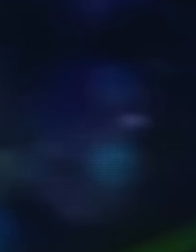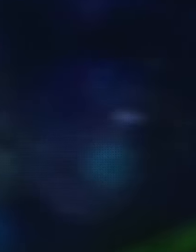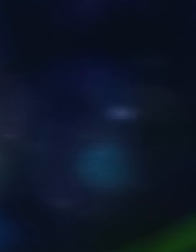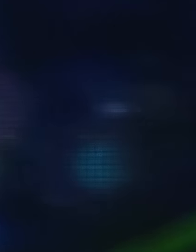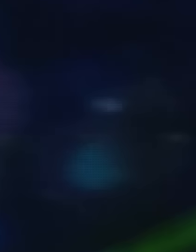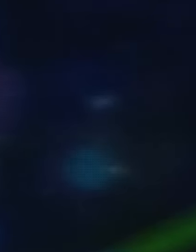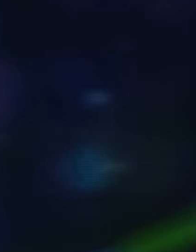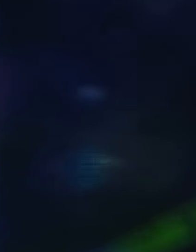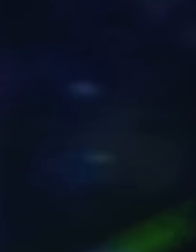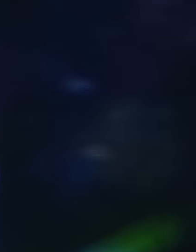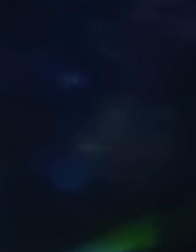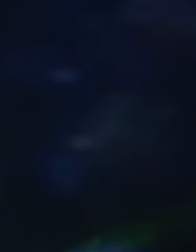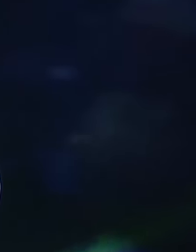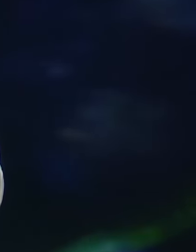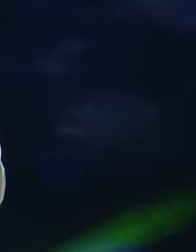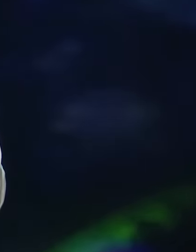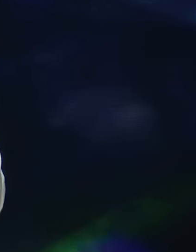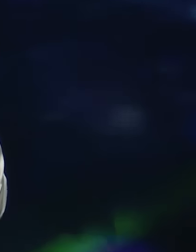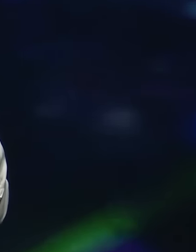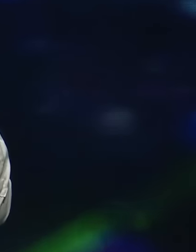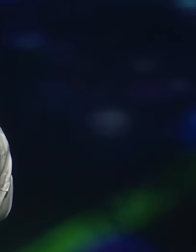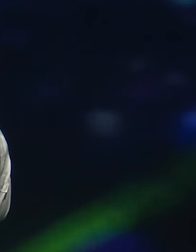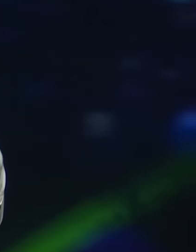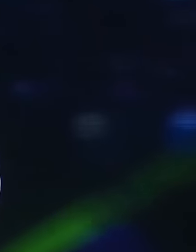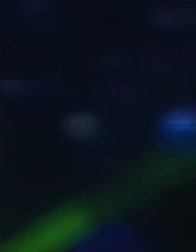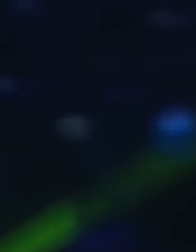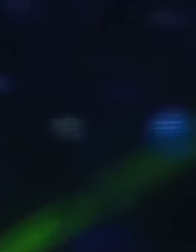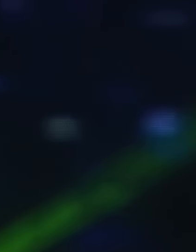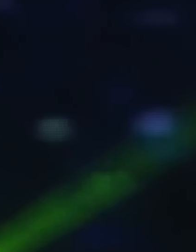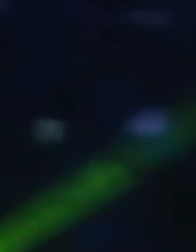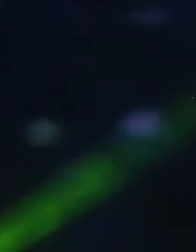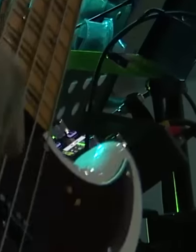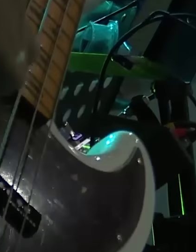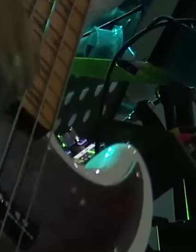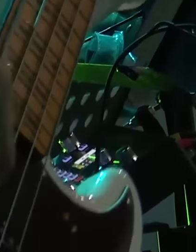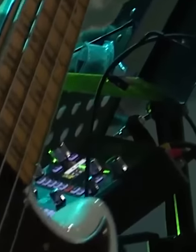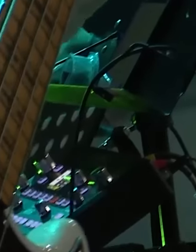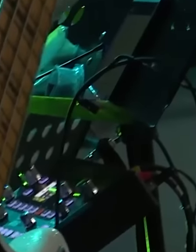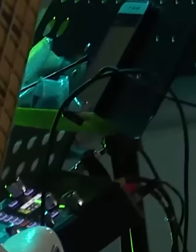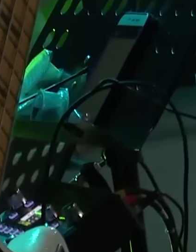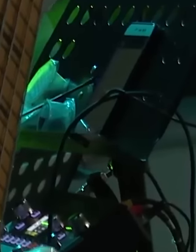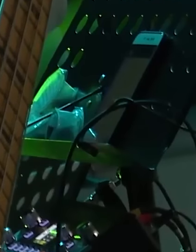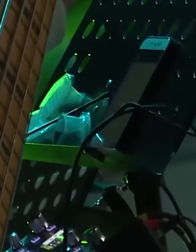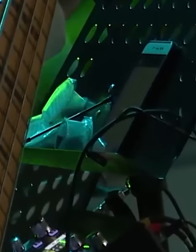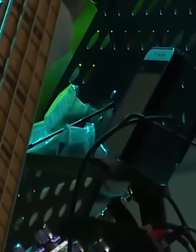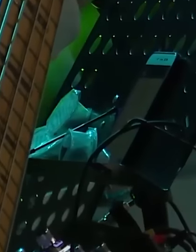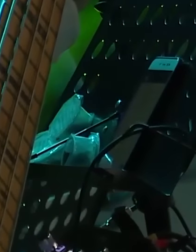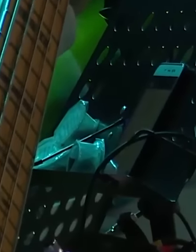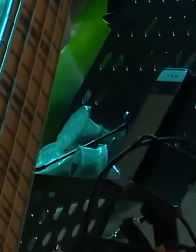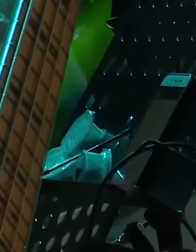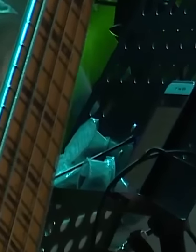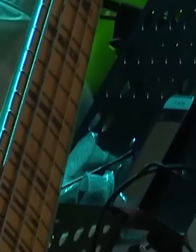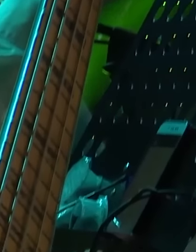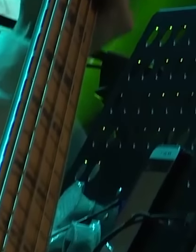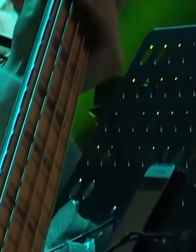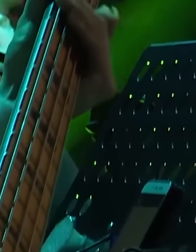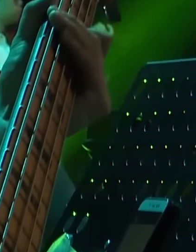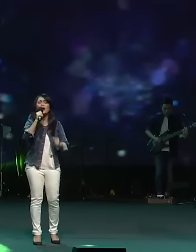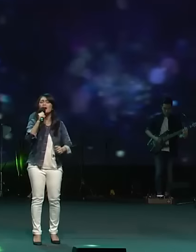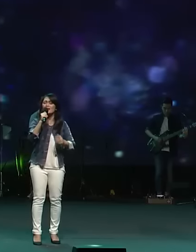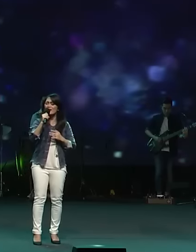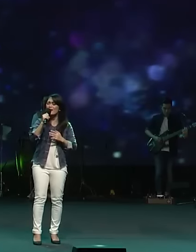mujizatmu pasti terjadi, sebab tiada yang tak